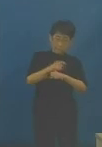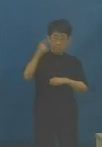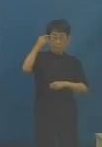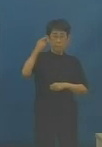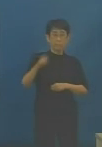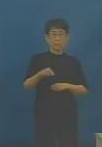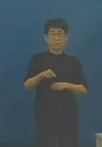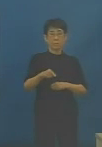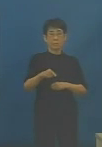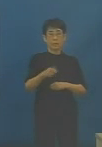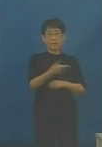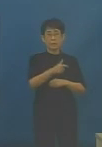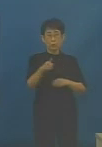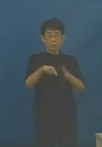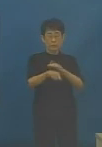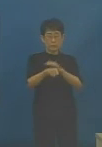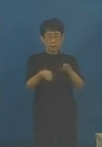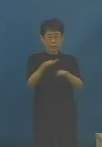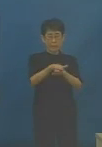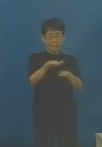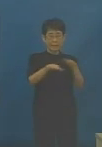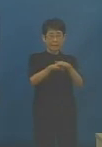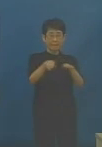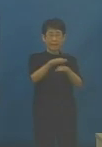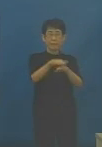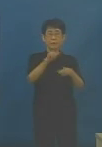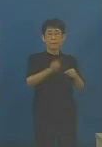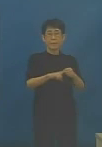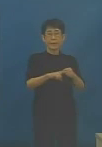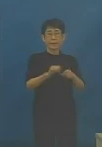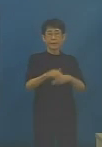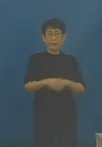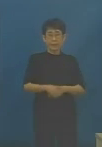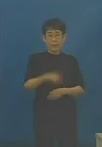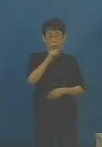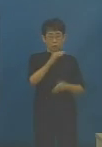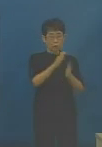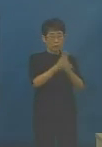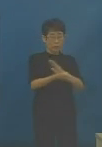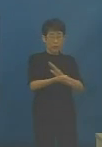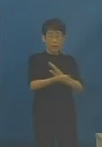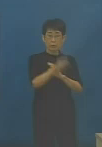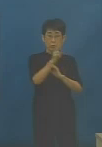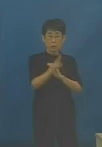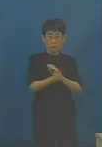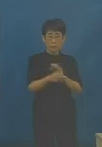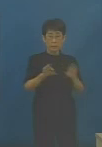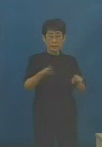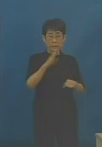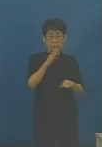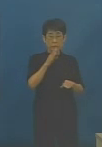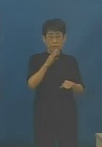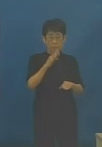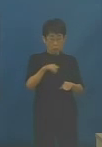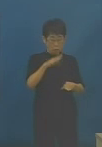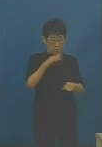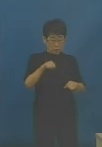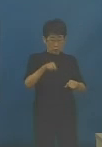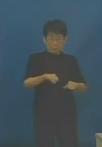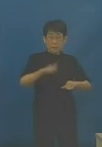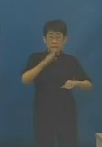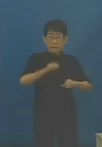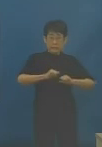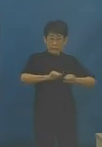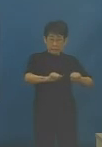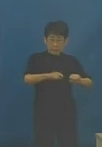なっているわけでありますが、ご覧いただいたように本県みたいにですね、こうやって実際やってみようというところも実例